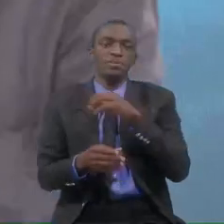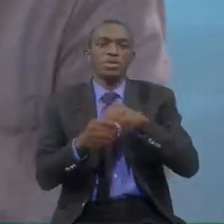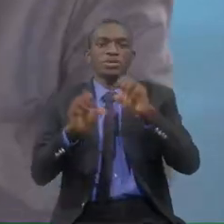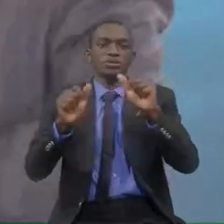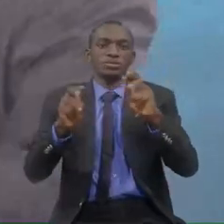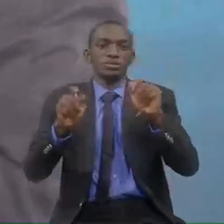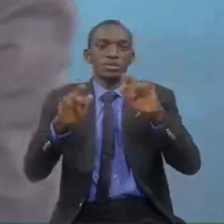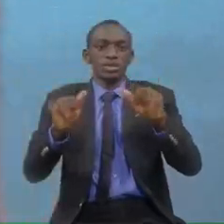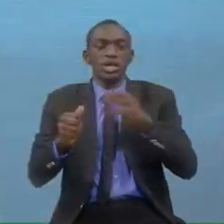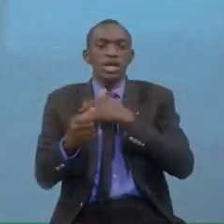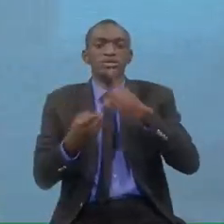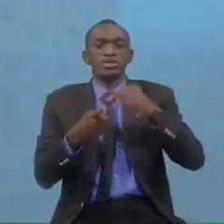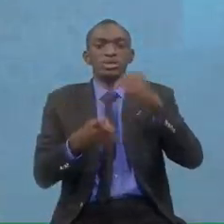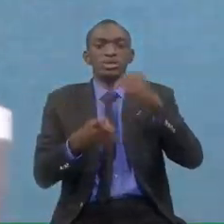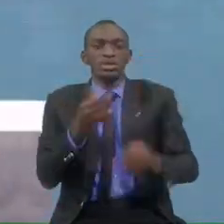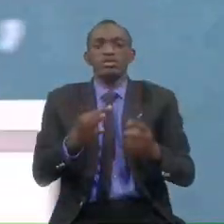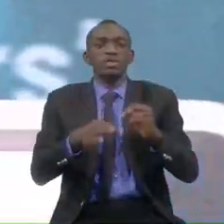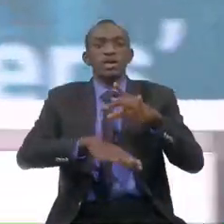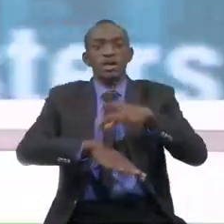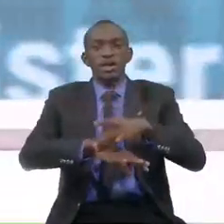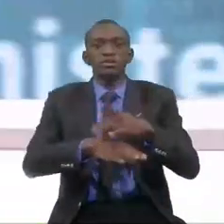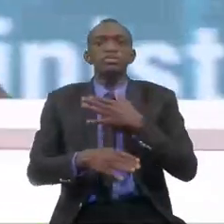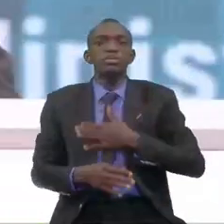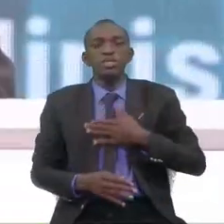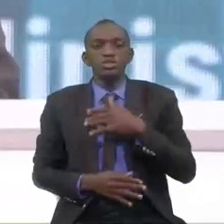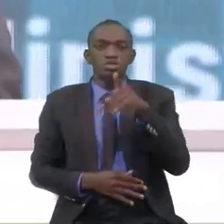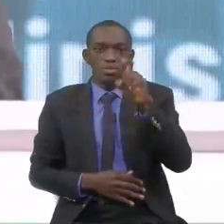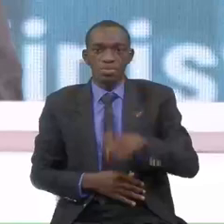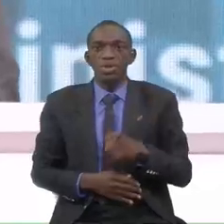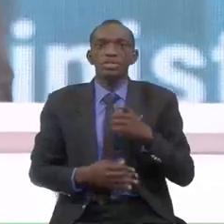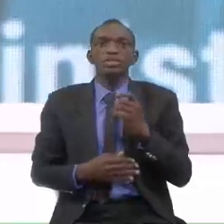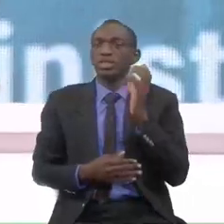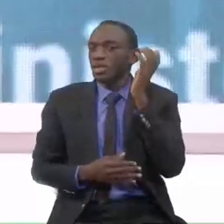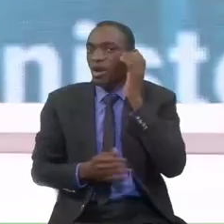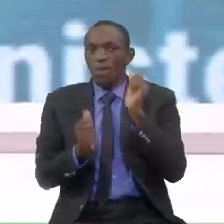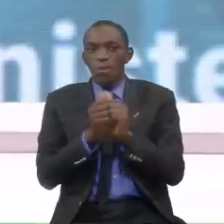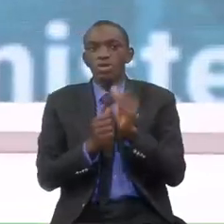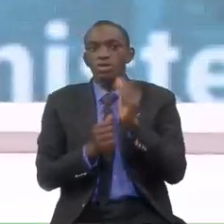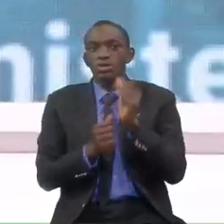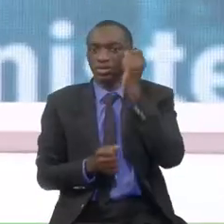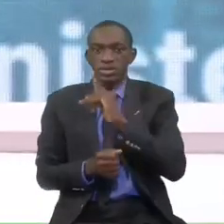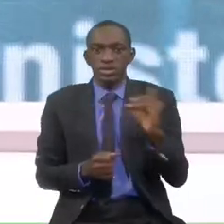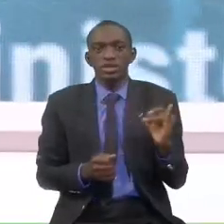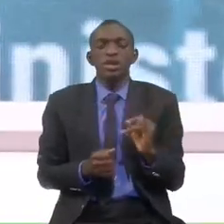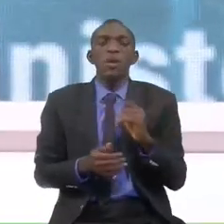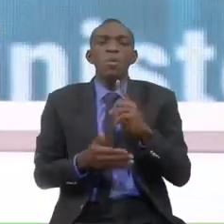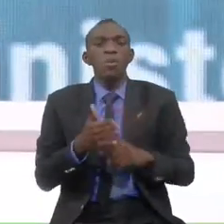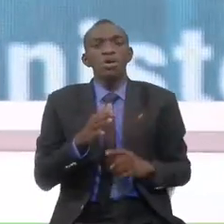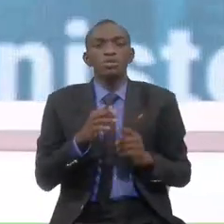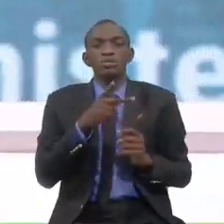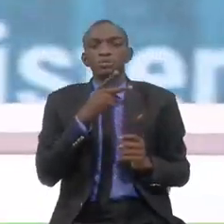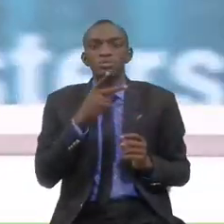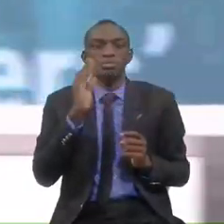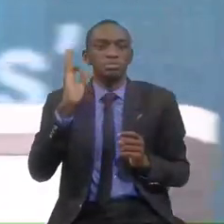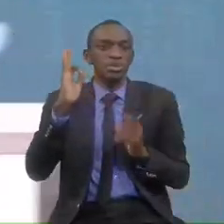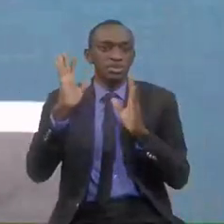jusqu'aux extrémités de la terre. S'il vous plaît, vous devez comprendre. Parce que ce que je